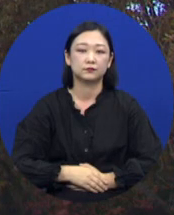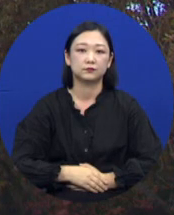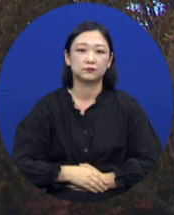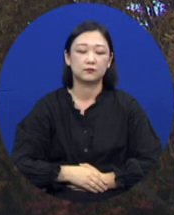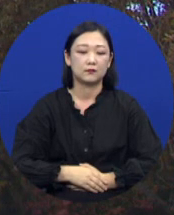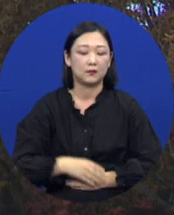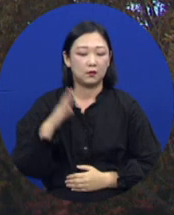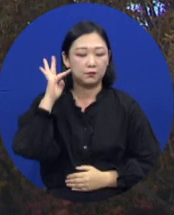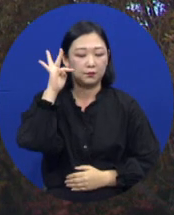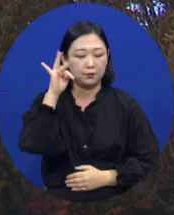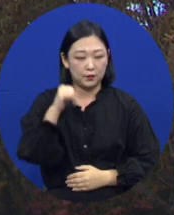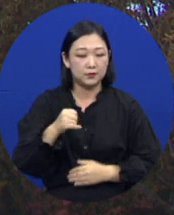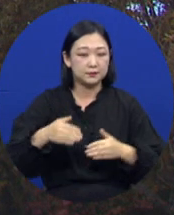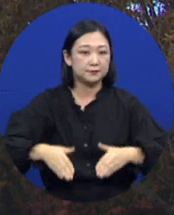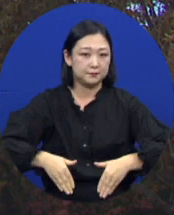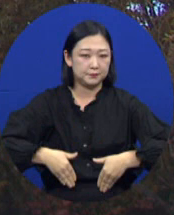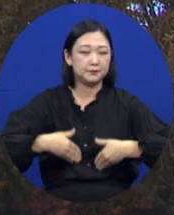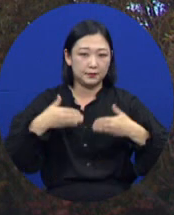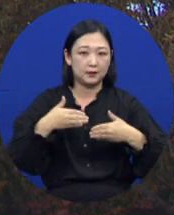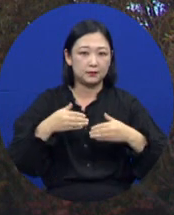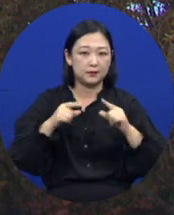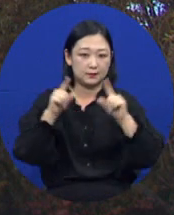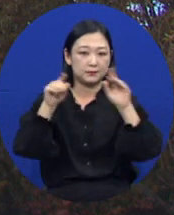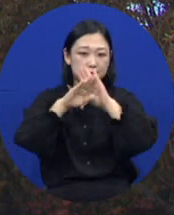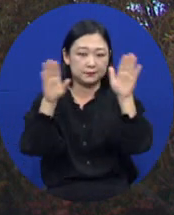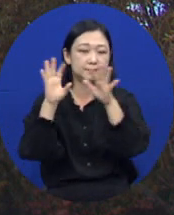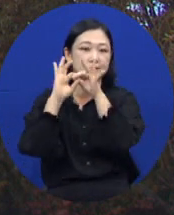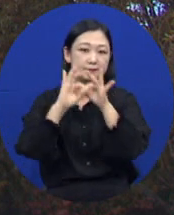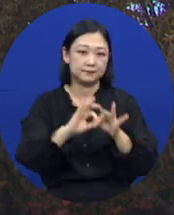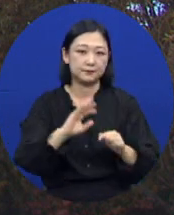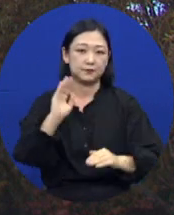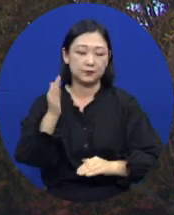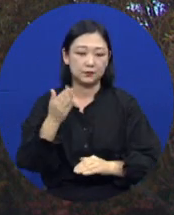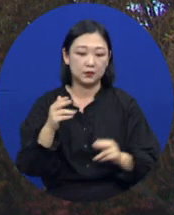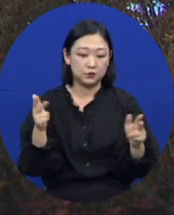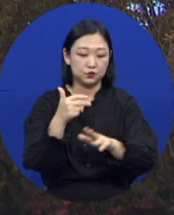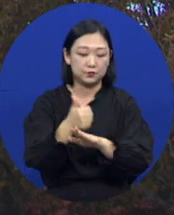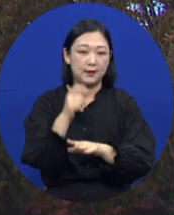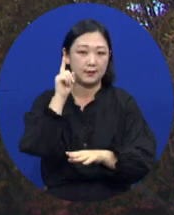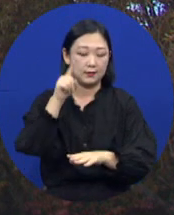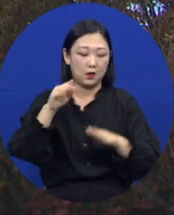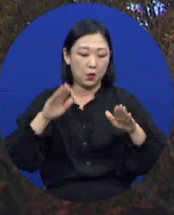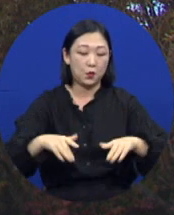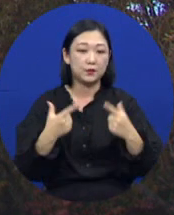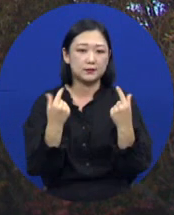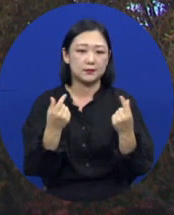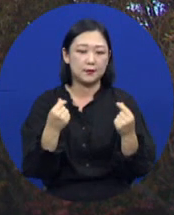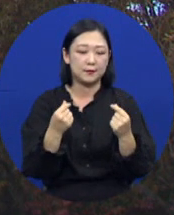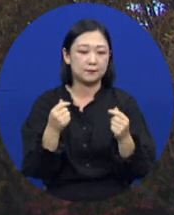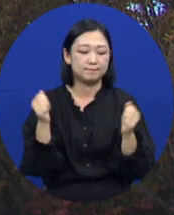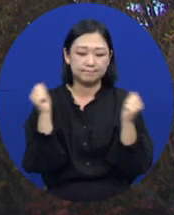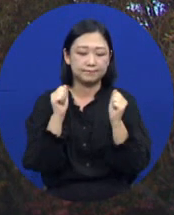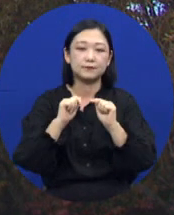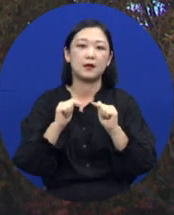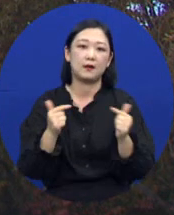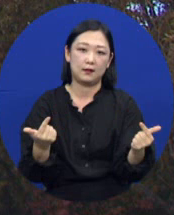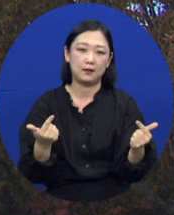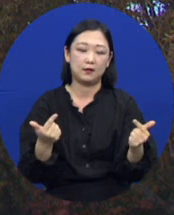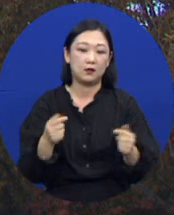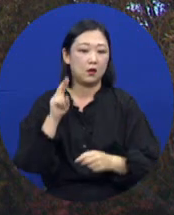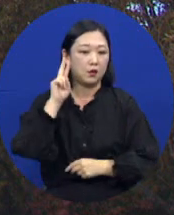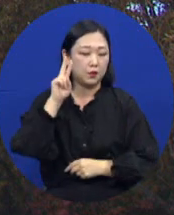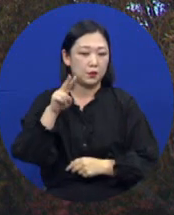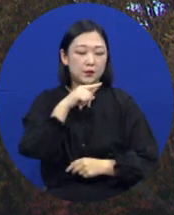요며칠 평년기온을 웃돌며 온화한 날씨가 이어지고 있습니다 주말인 내일도 오늘처럼 큰 추위 없겠는데요 올해